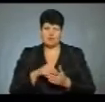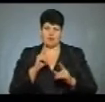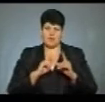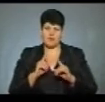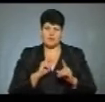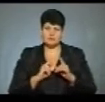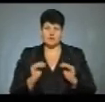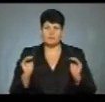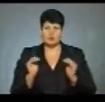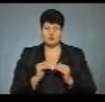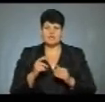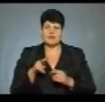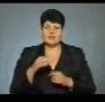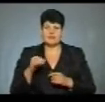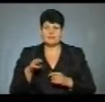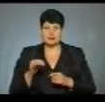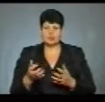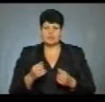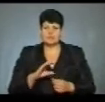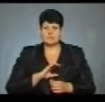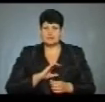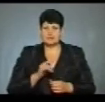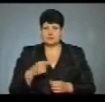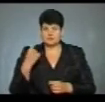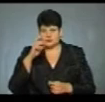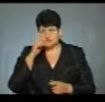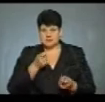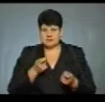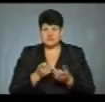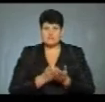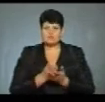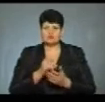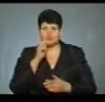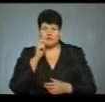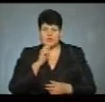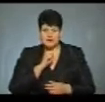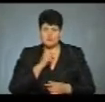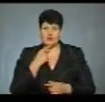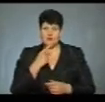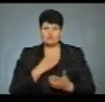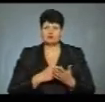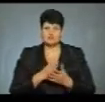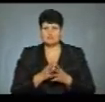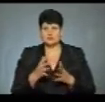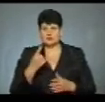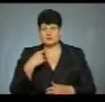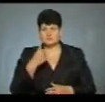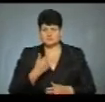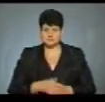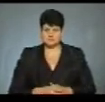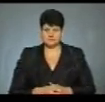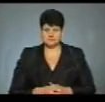Молодший лейтенант Мар'ян Бандура отримав медаль від Тернопільської облдержадміністрації за службу Україні. Каже, служив понад рік. Всі